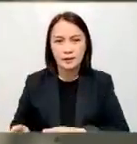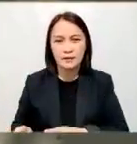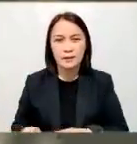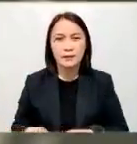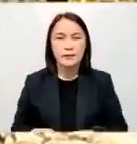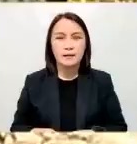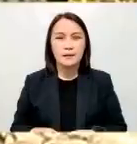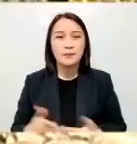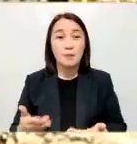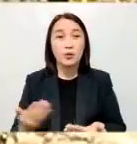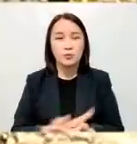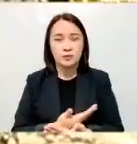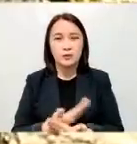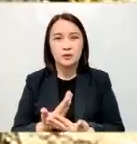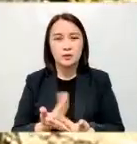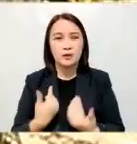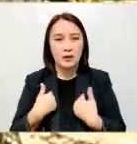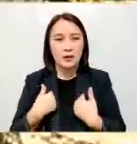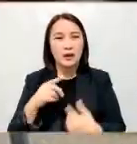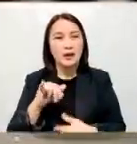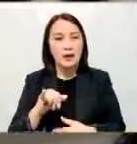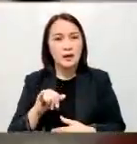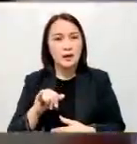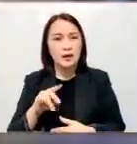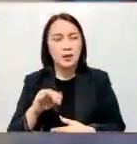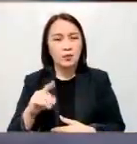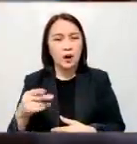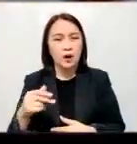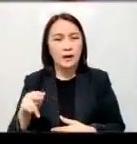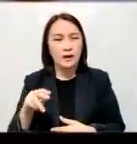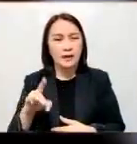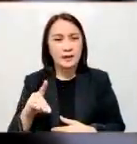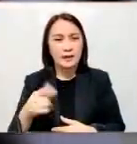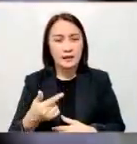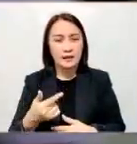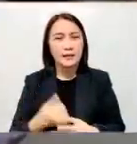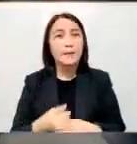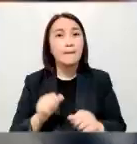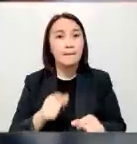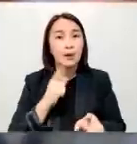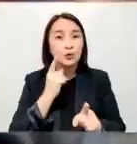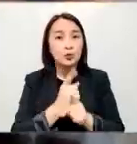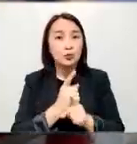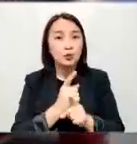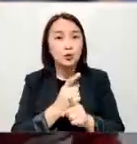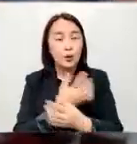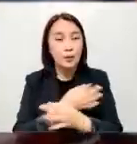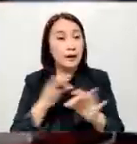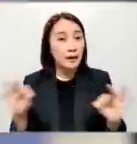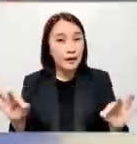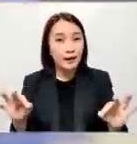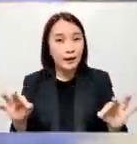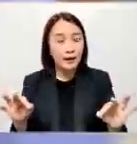sa Iwahig. Kung iba, inilipat ng kulungan. Heto naman ang mga tunay na malaya na matapos makompleto ang kanilang